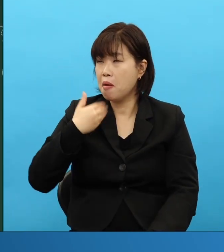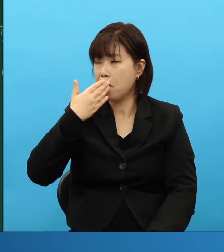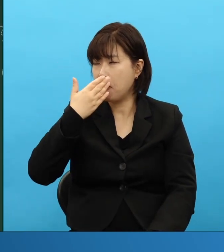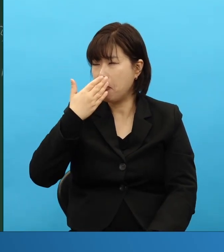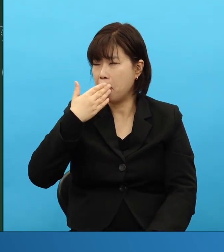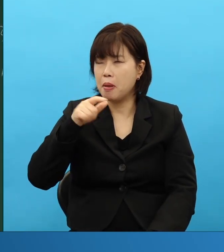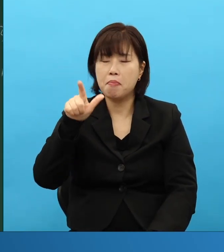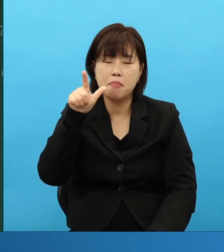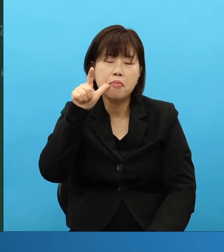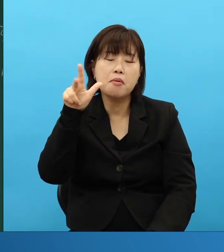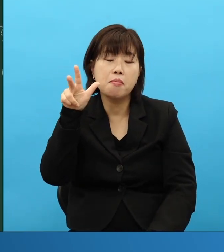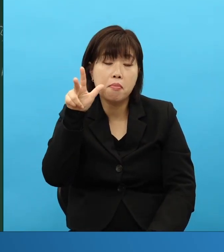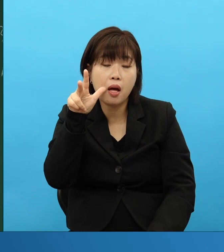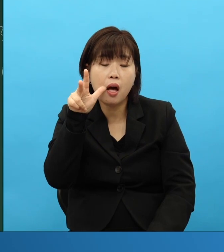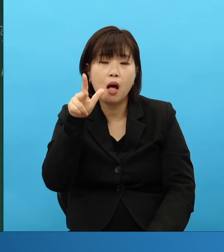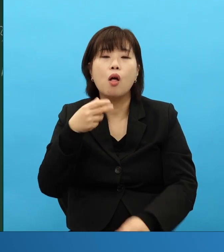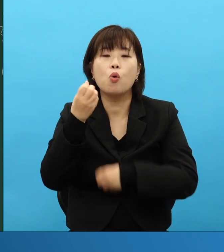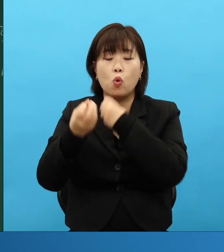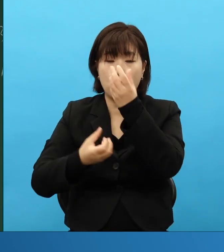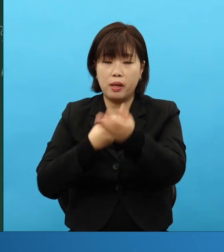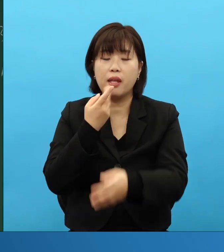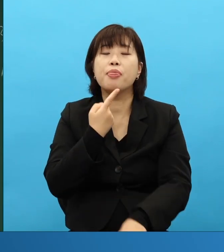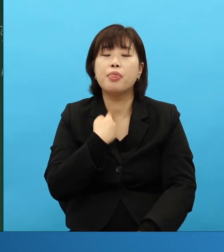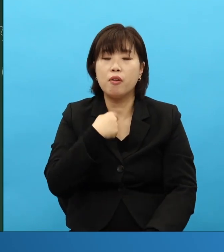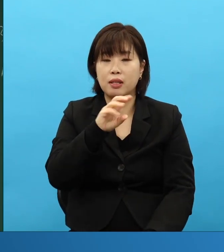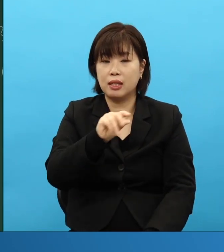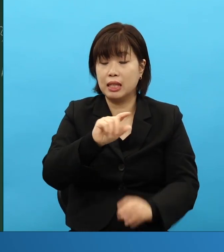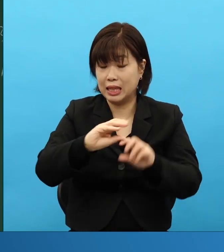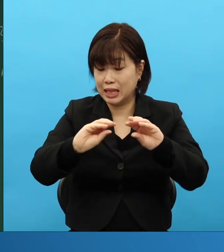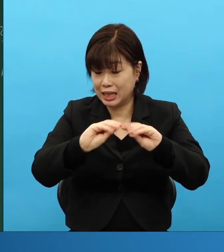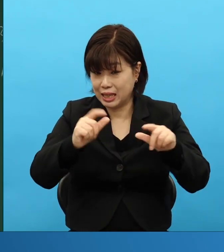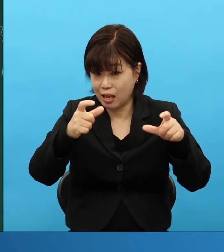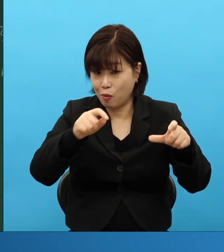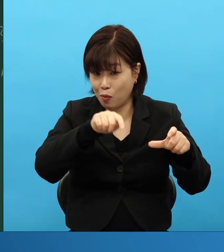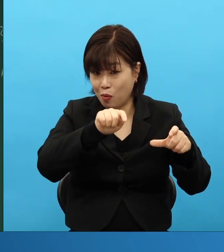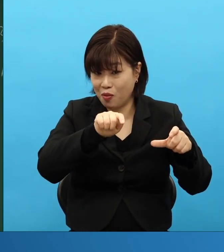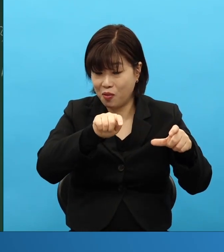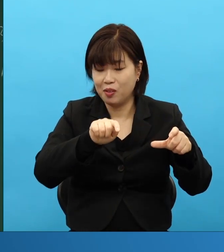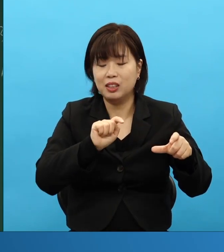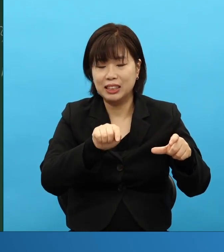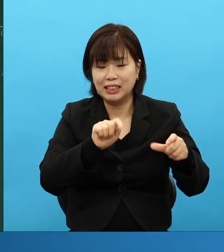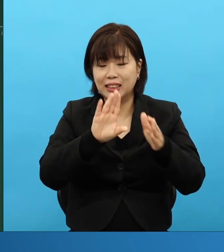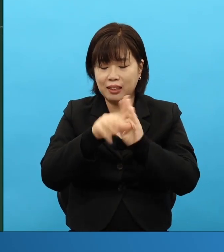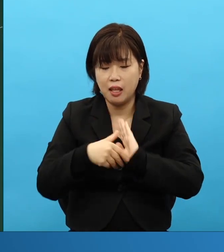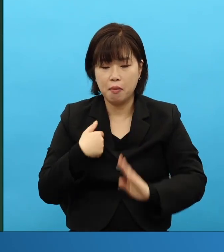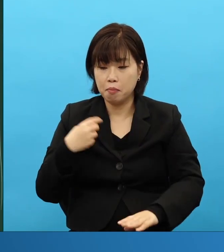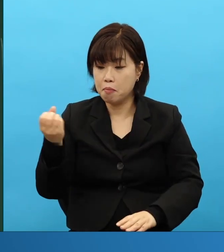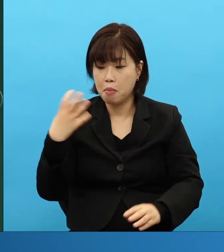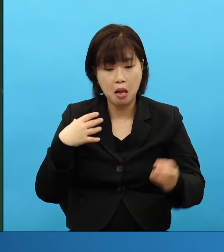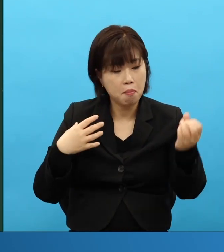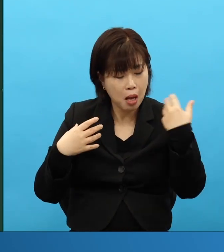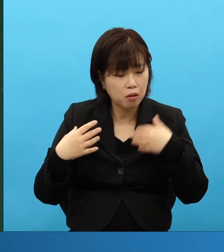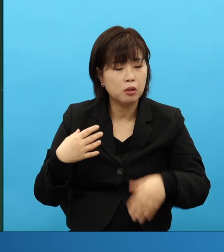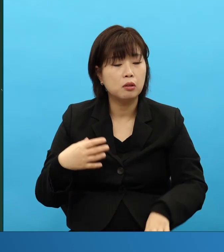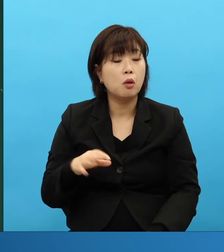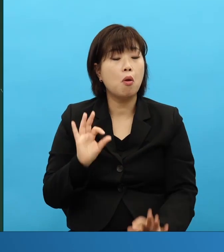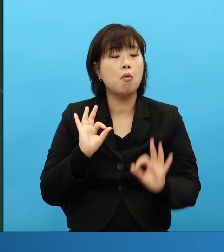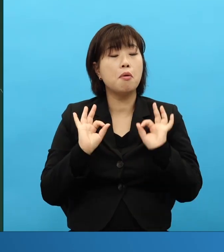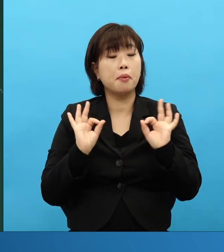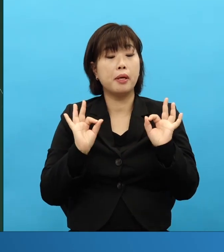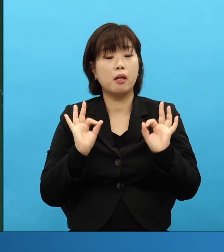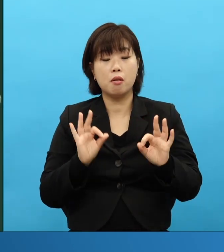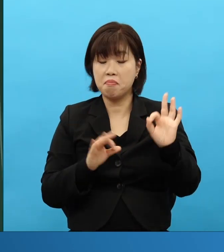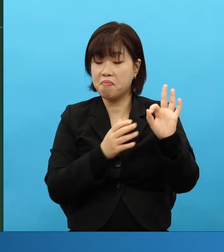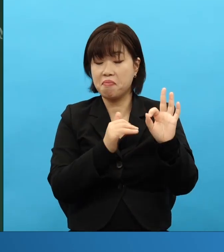where they spoke those words, and that's why Moses said, "Okay, let's go." 예. 그걸 또 만난 겁니다. They again faced that hill country.